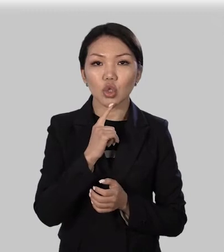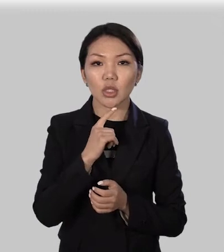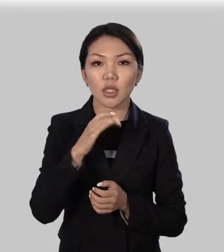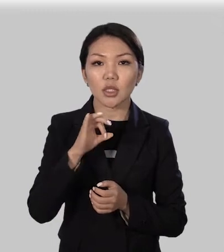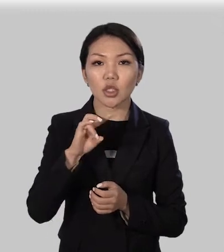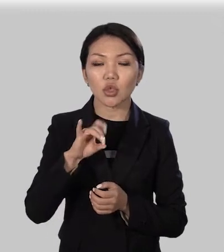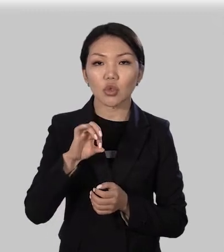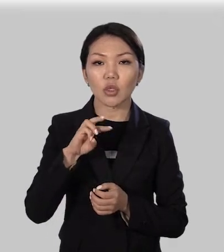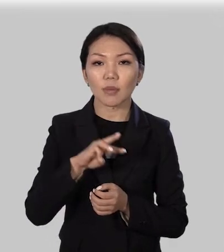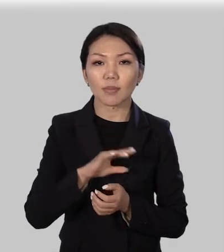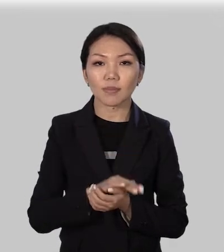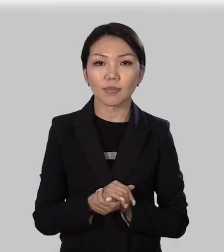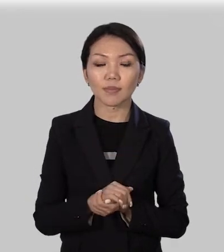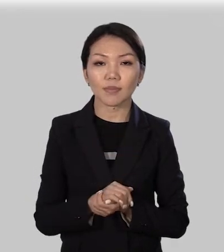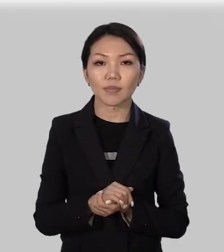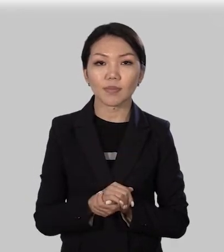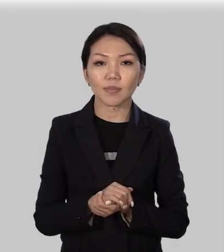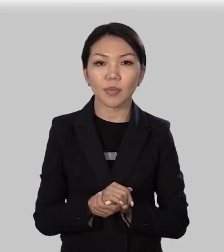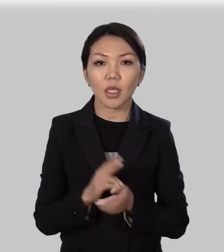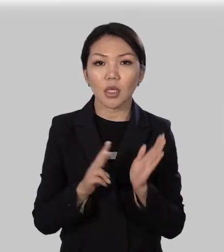Сложно сочиненном.